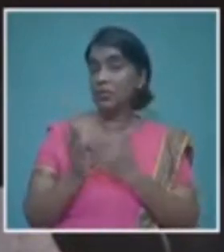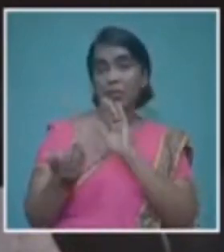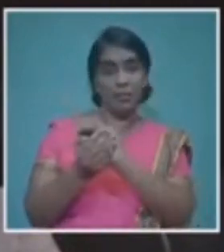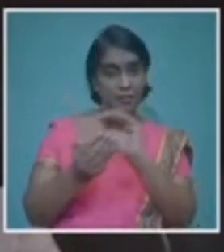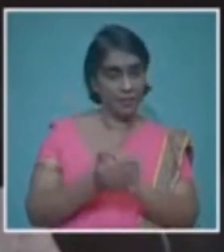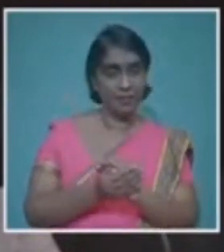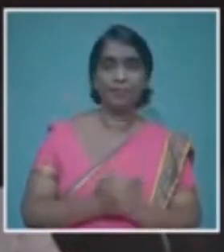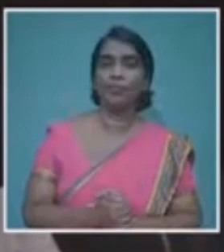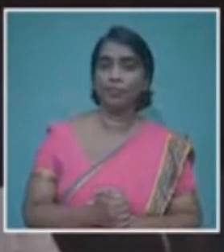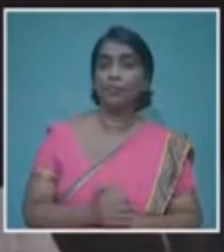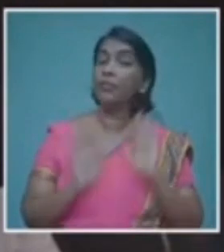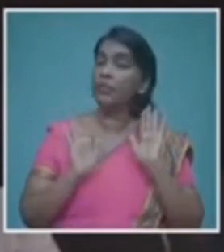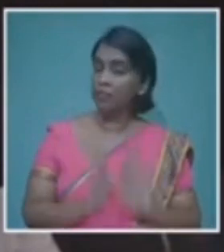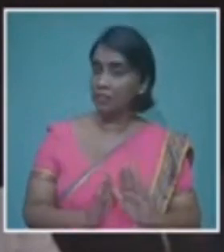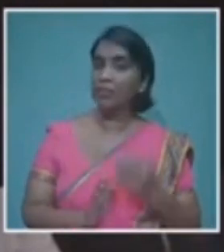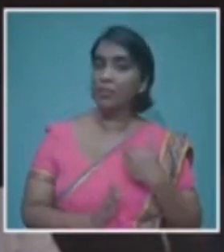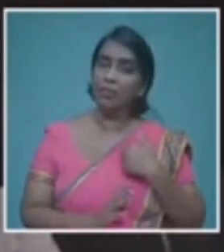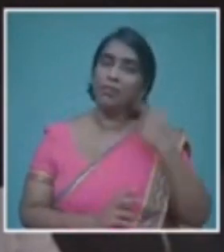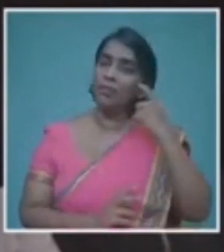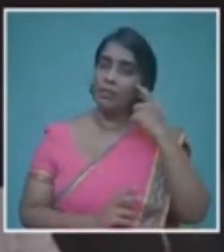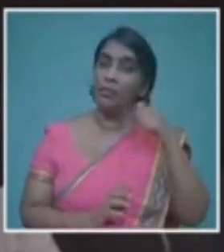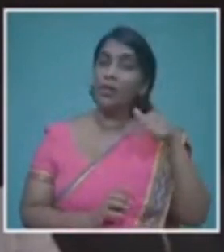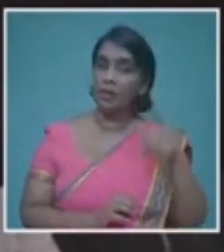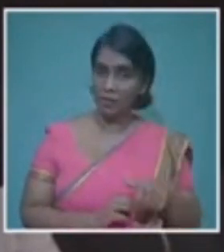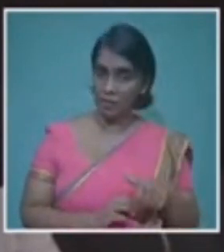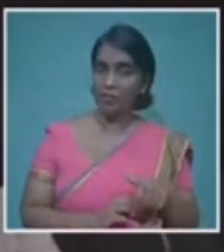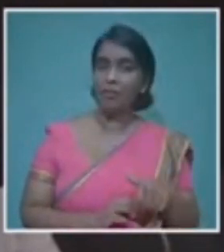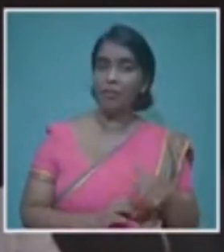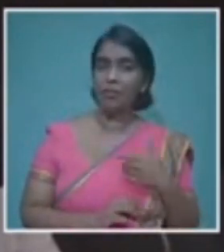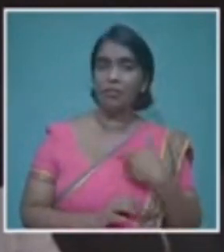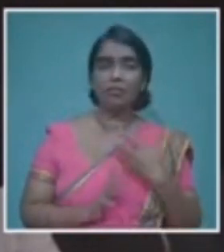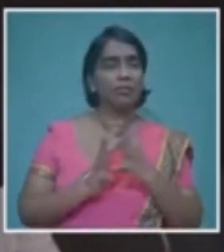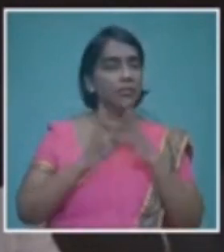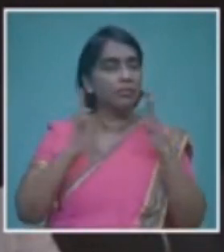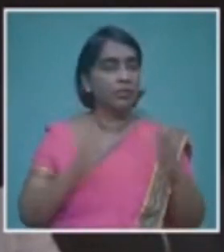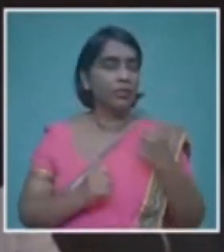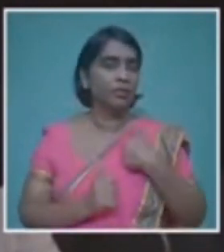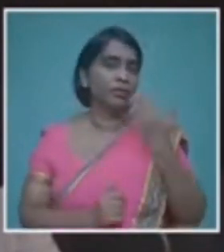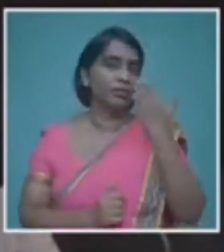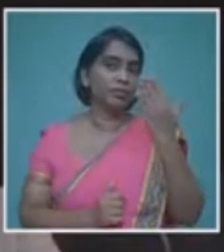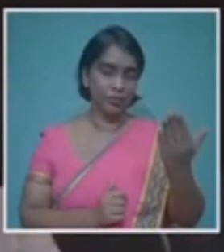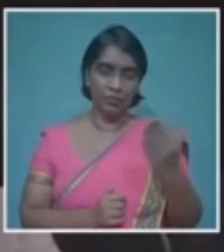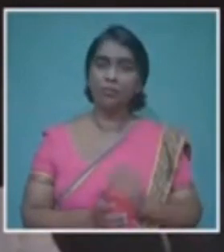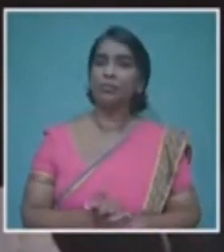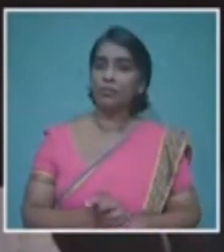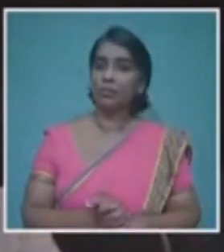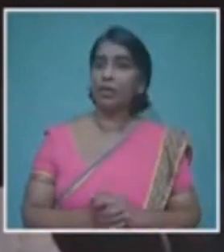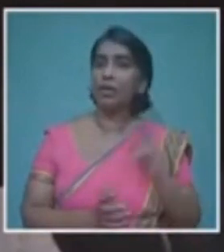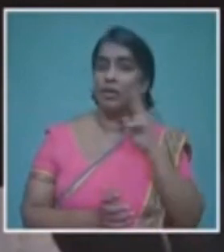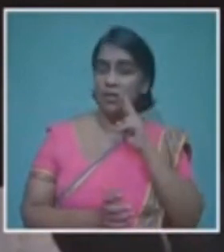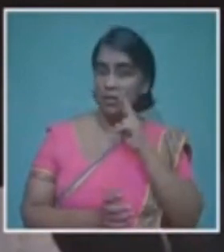आरक्षा करन एक नमुत् मन हितान्ने अद अपिट इतामात्म होंदिन पेन्नुम करनवा